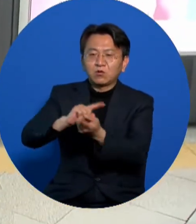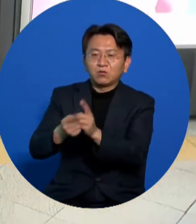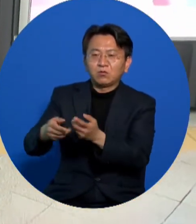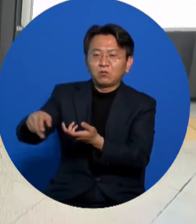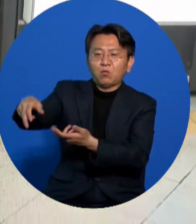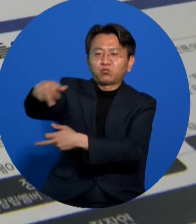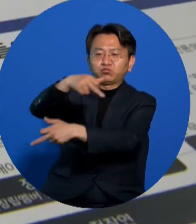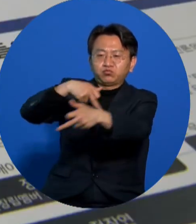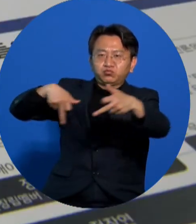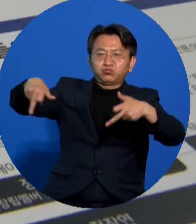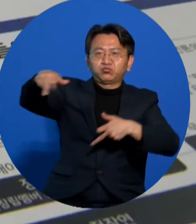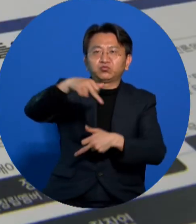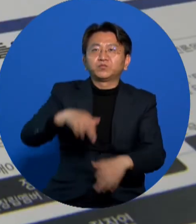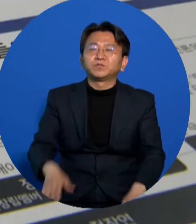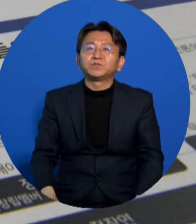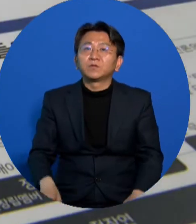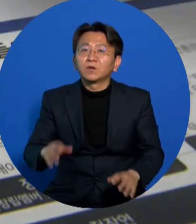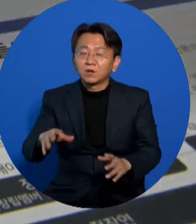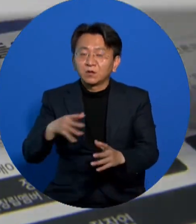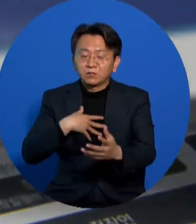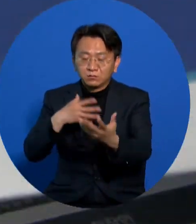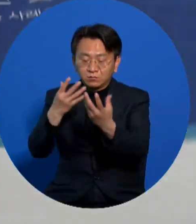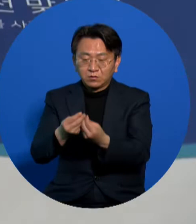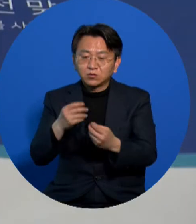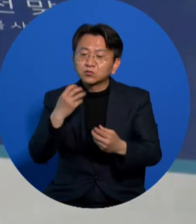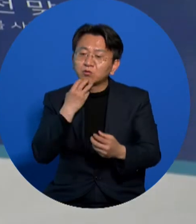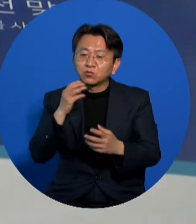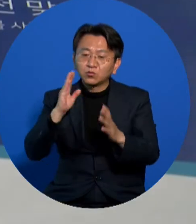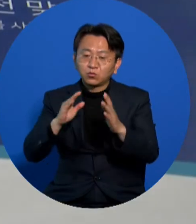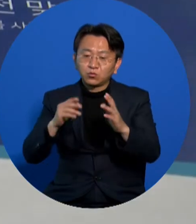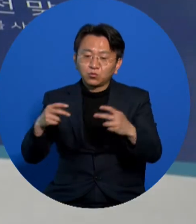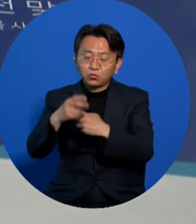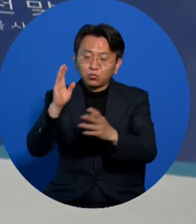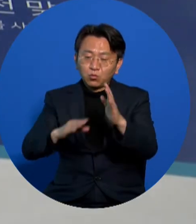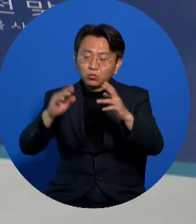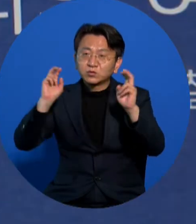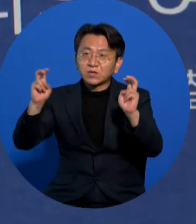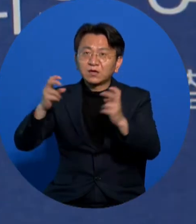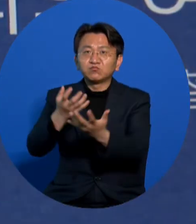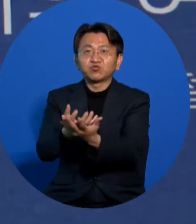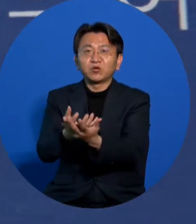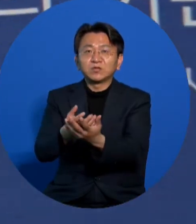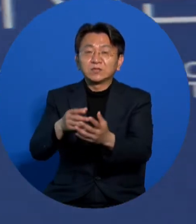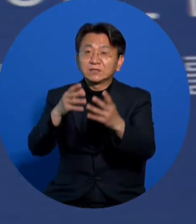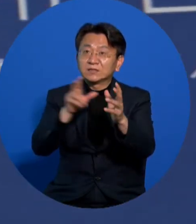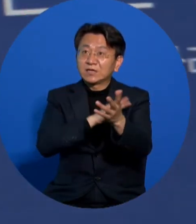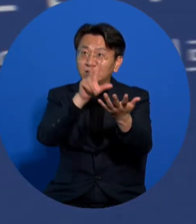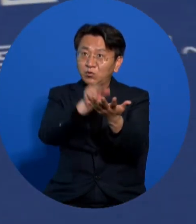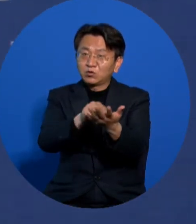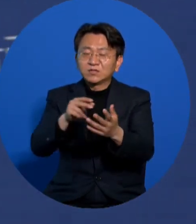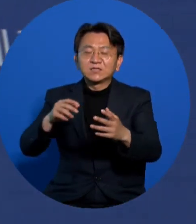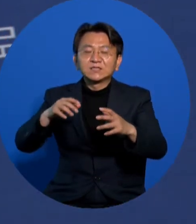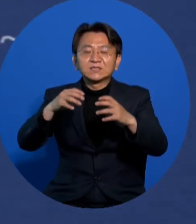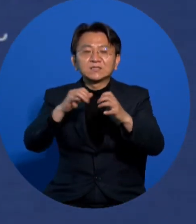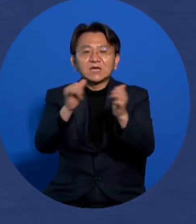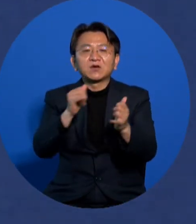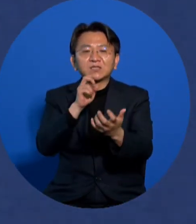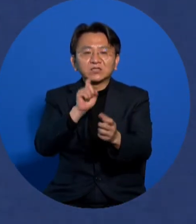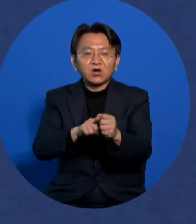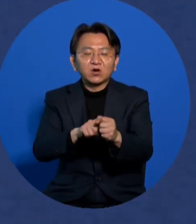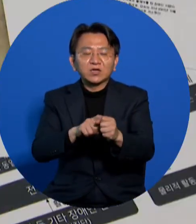확인됐습니다. YTN이 입수한 서울교통공사 문건입니다. 제목은 사회적 약자와의